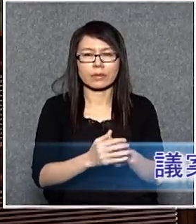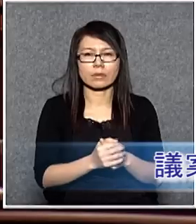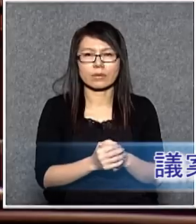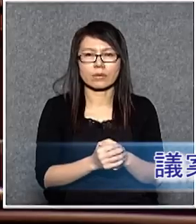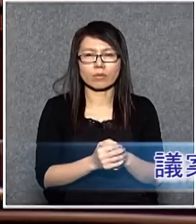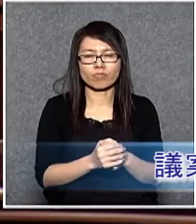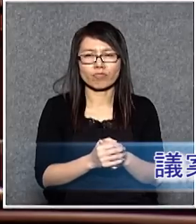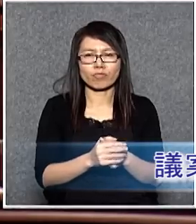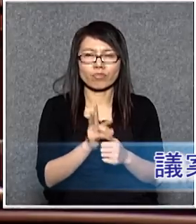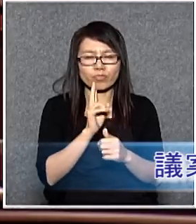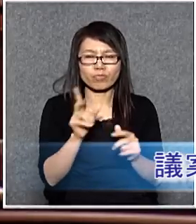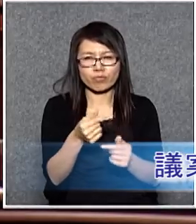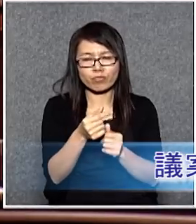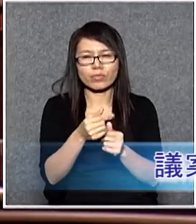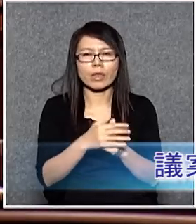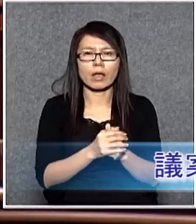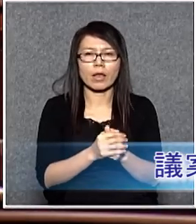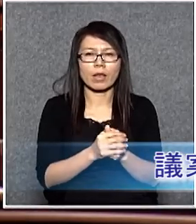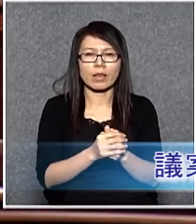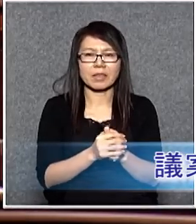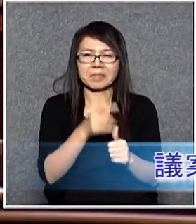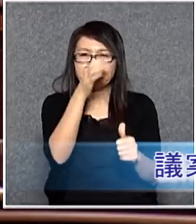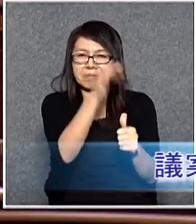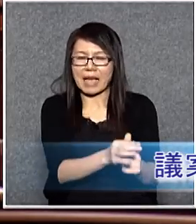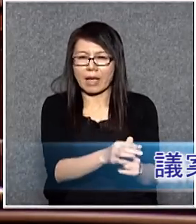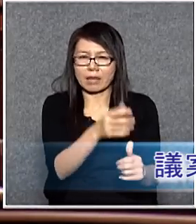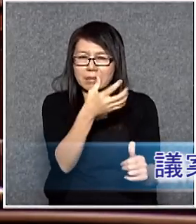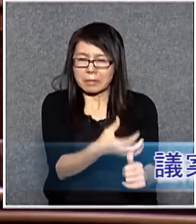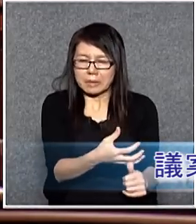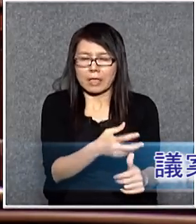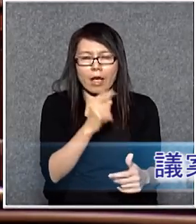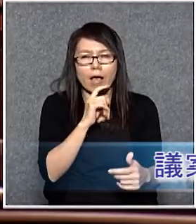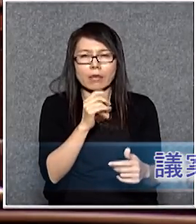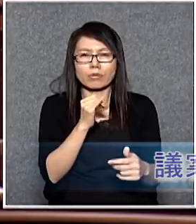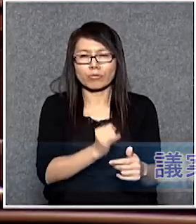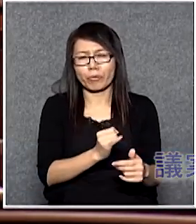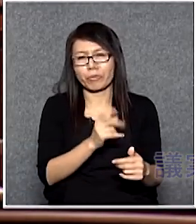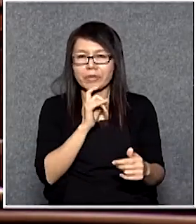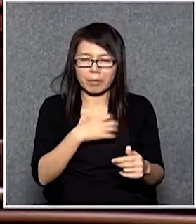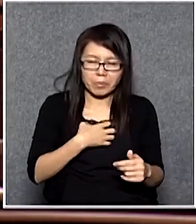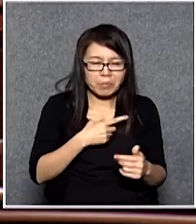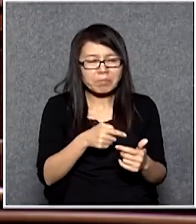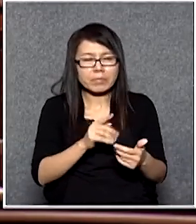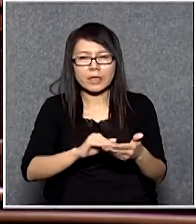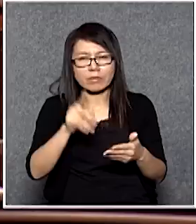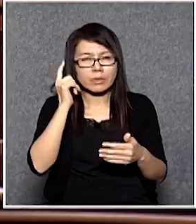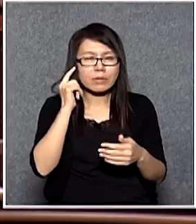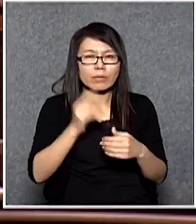的欲加之罪，何患無辭。